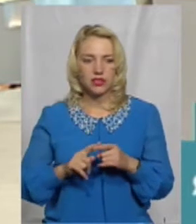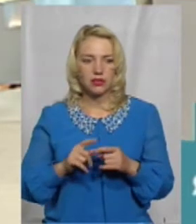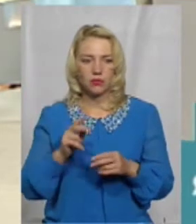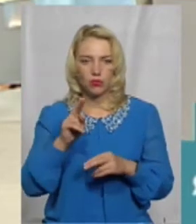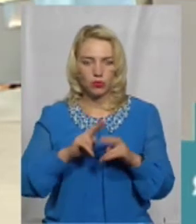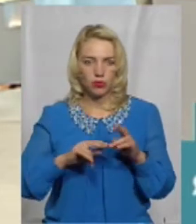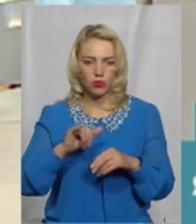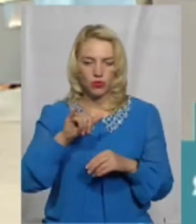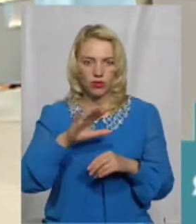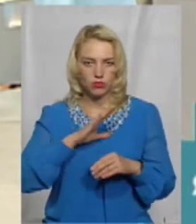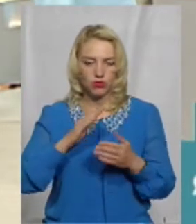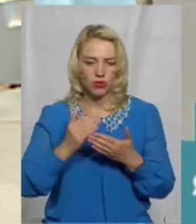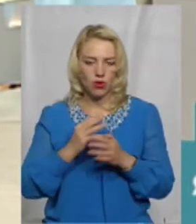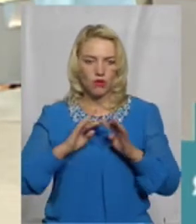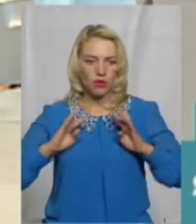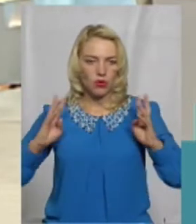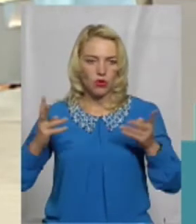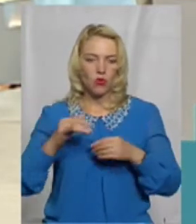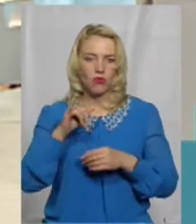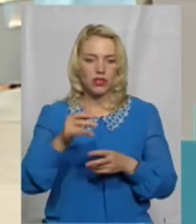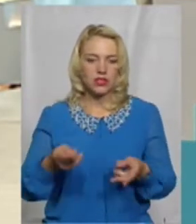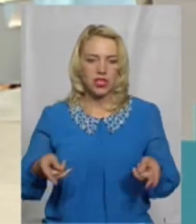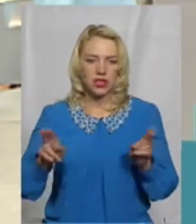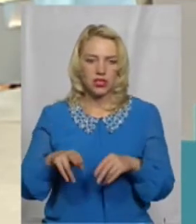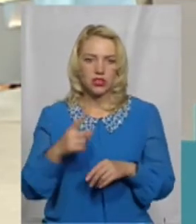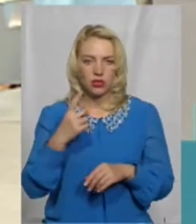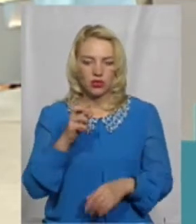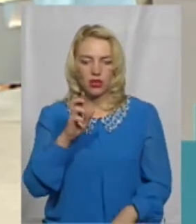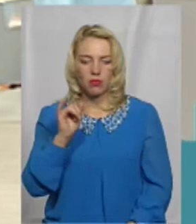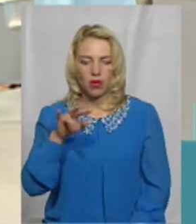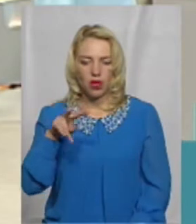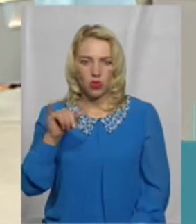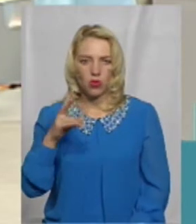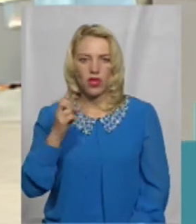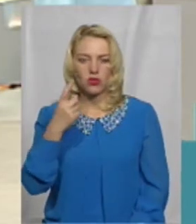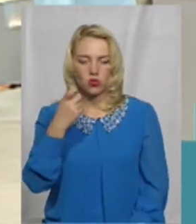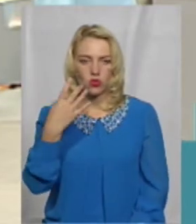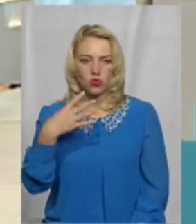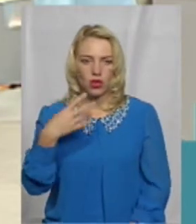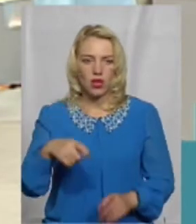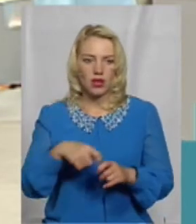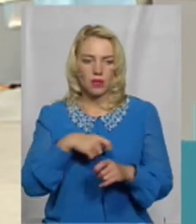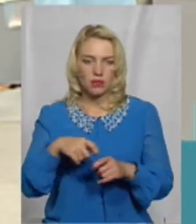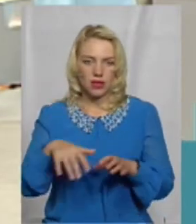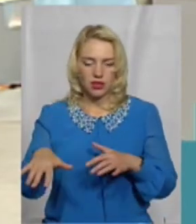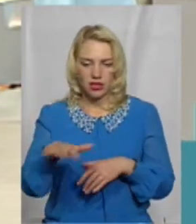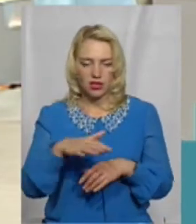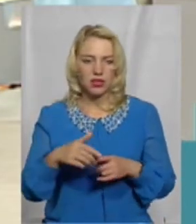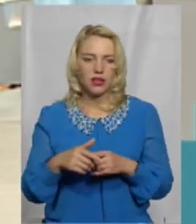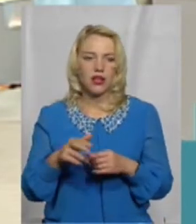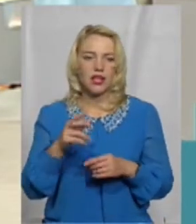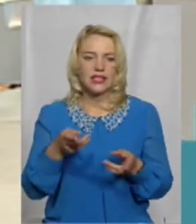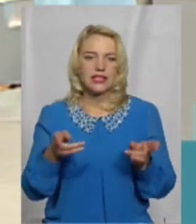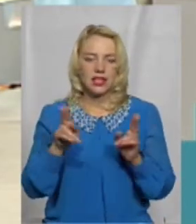вольєр, і у вас залишиться тільки тепер балу в 140 квадратних метрах? Ну так, залишиться балу, буде